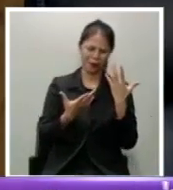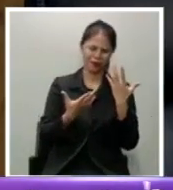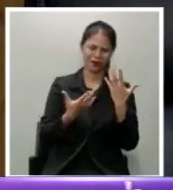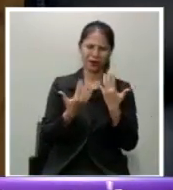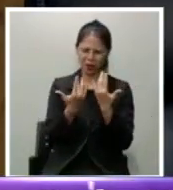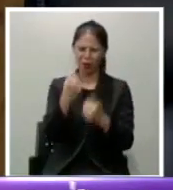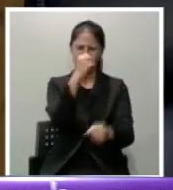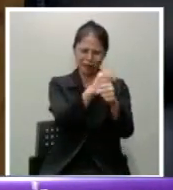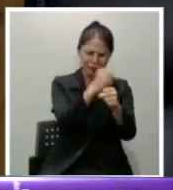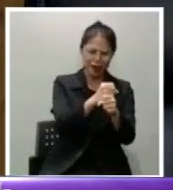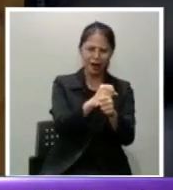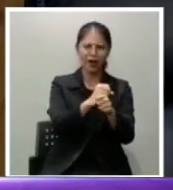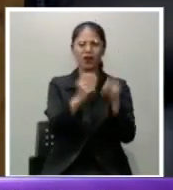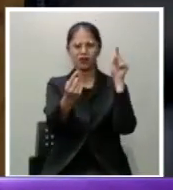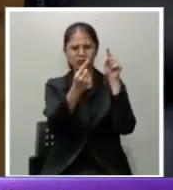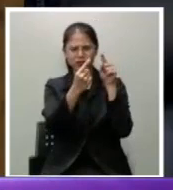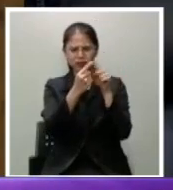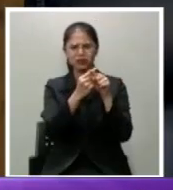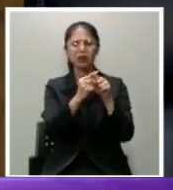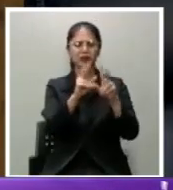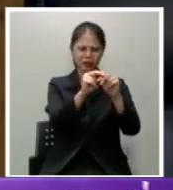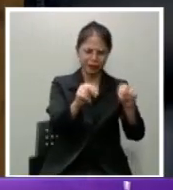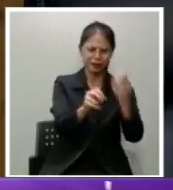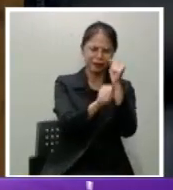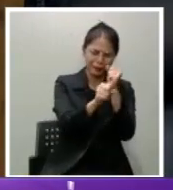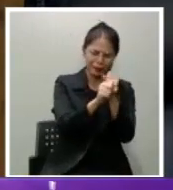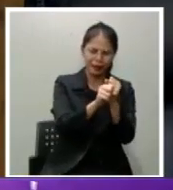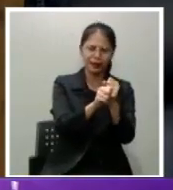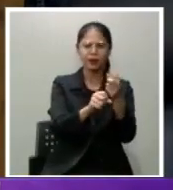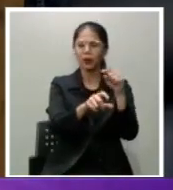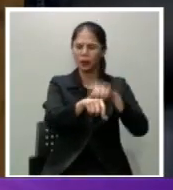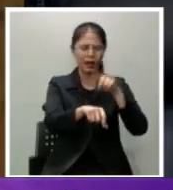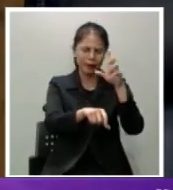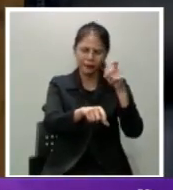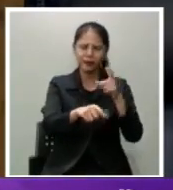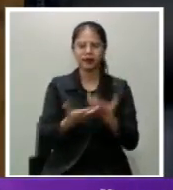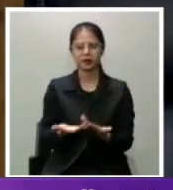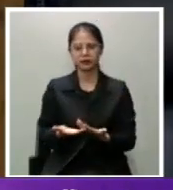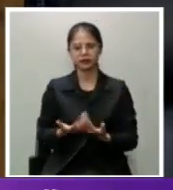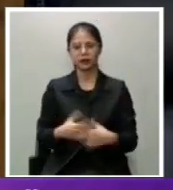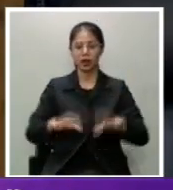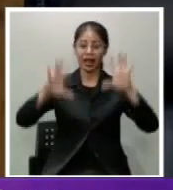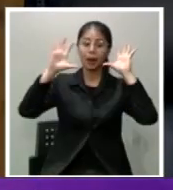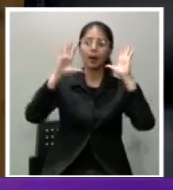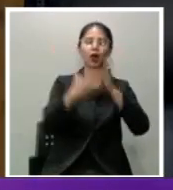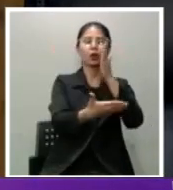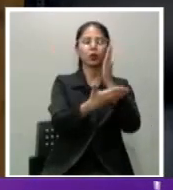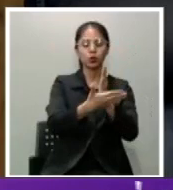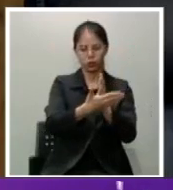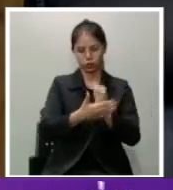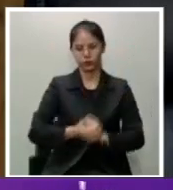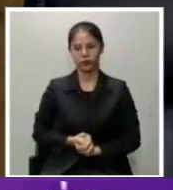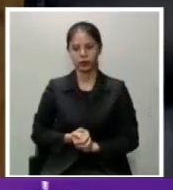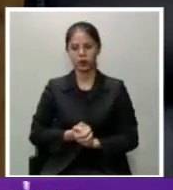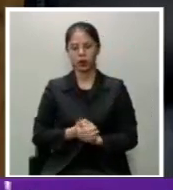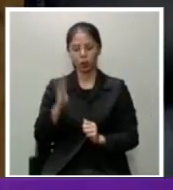ปนั่งทำงานอยู่ที่แจ้งวัฒนะยังไม่มีเวลารัฐบาลก็เลยให้หยุดเรื่องนี้ไว้ จนก